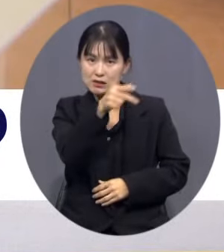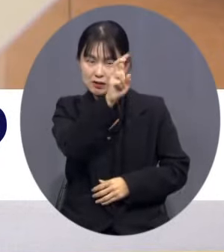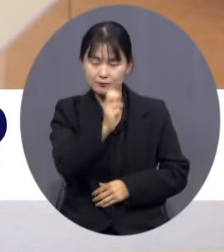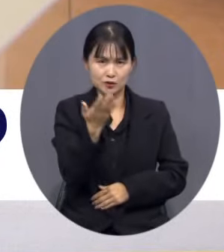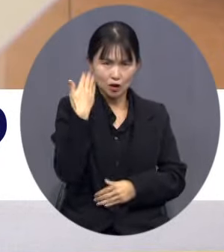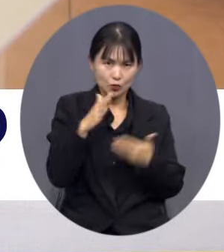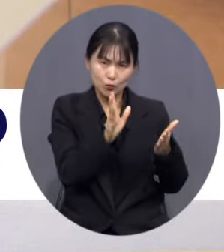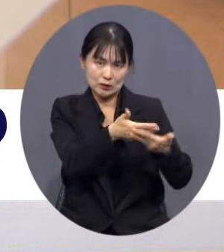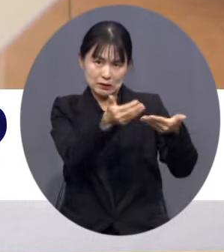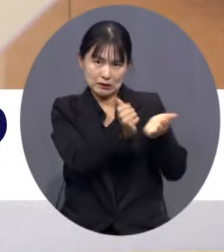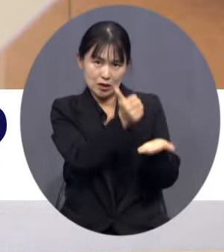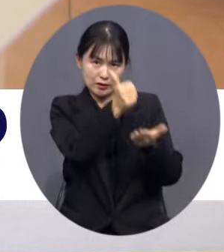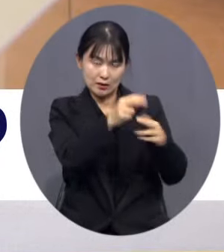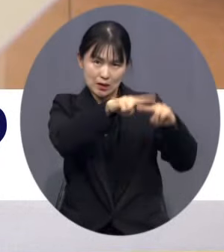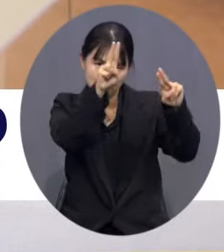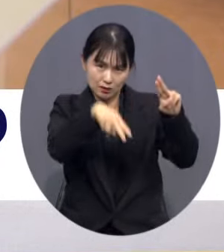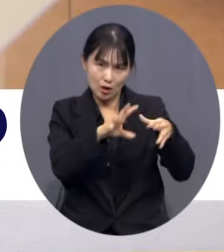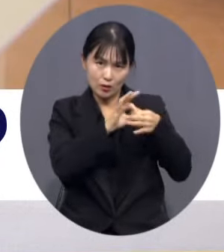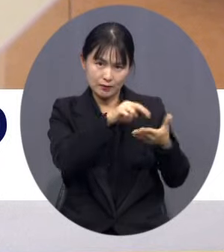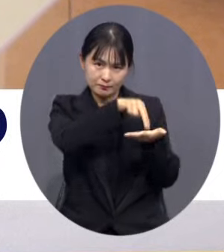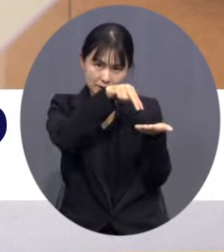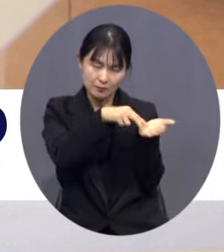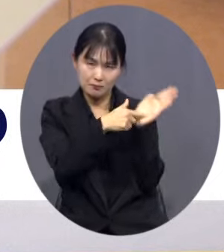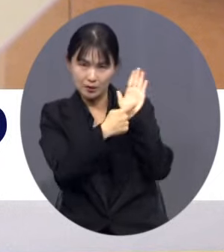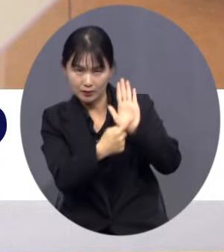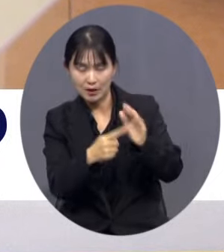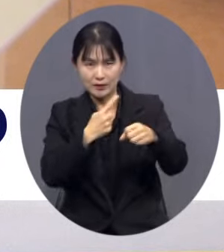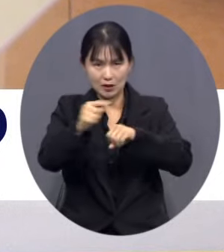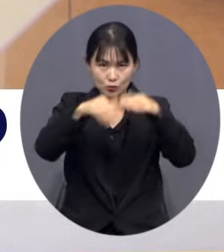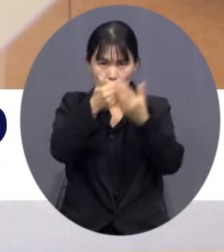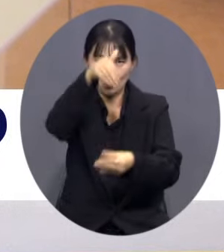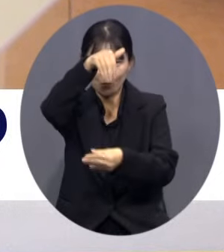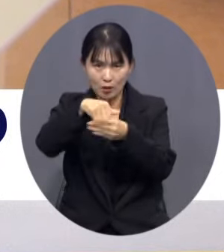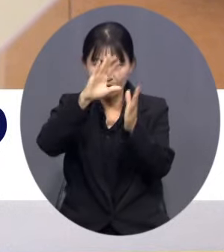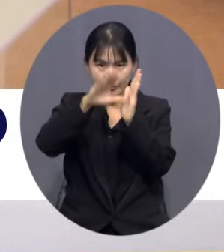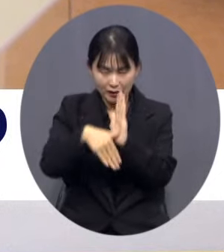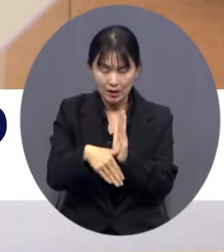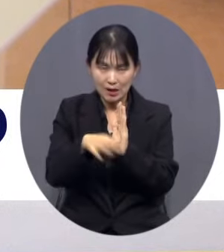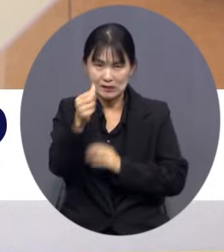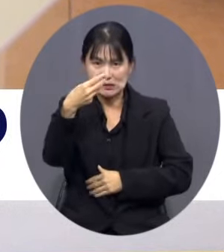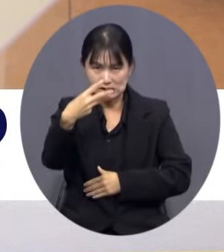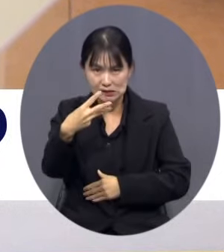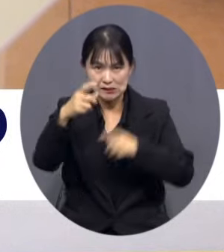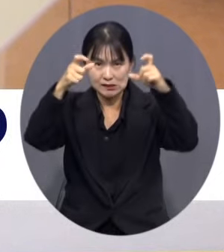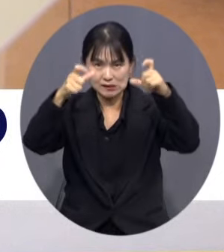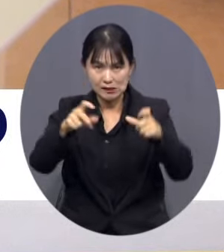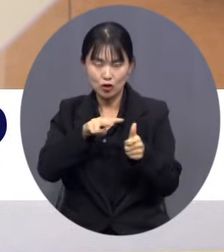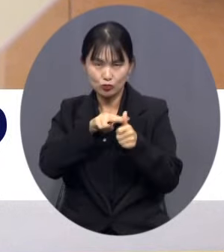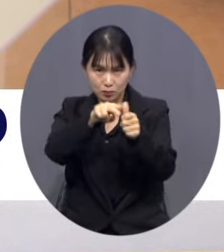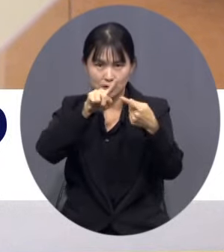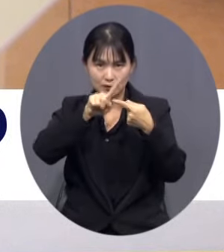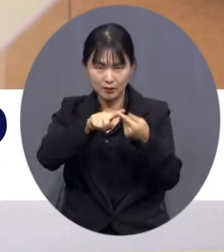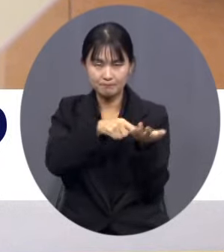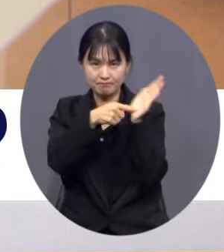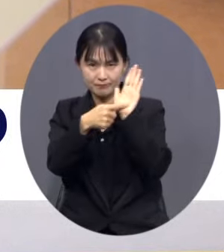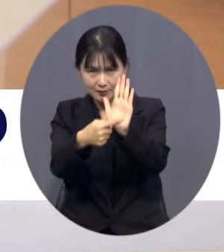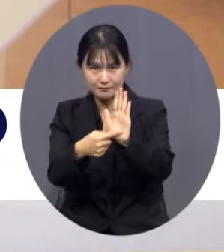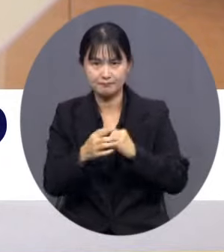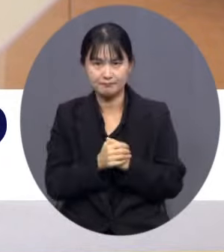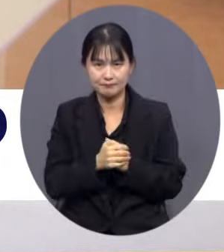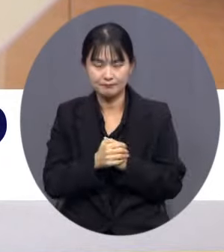도의원의 사퇴와 관련해서 입장을 밝혔고 또 내년 총선에서 제주시 을 출마 가능성에 대해서도 이야기했습니다.